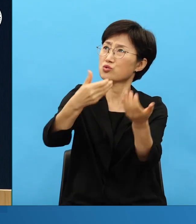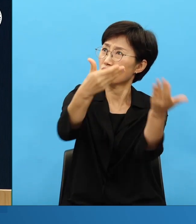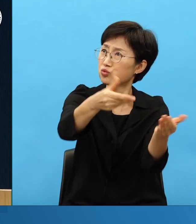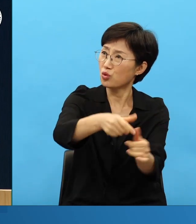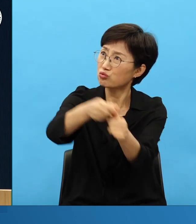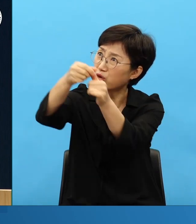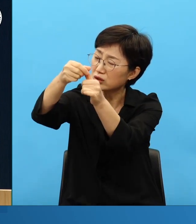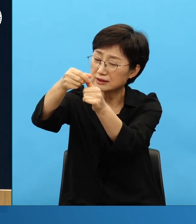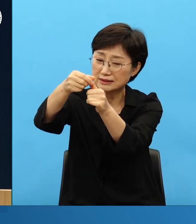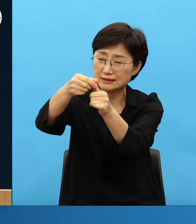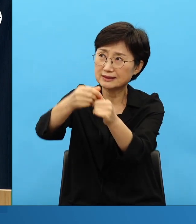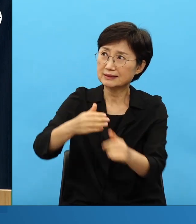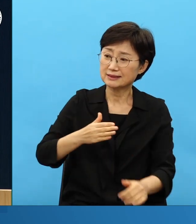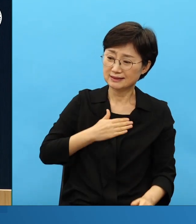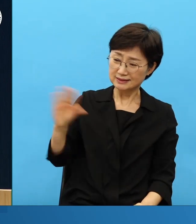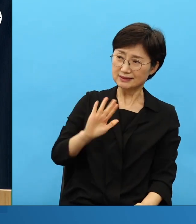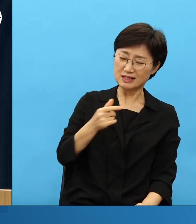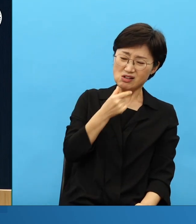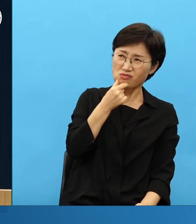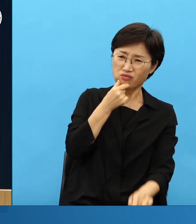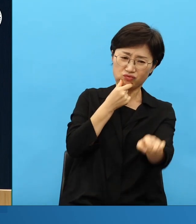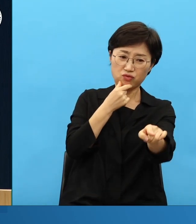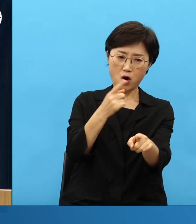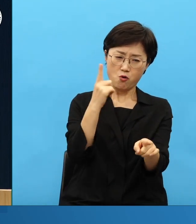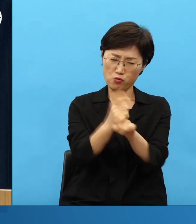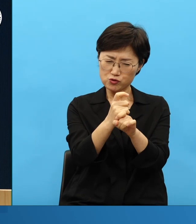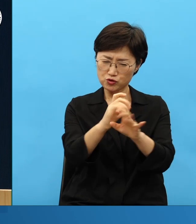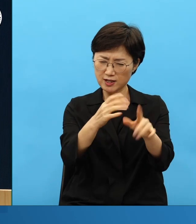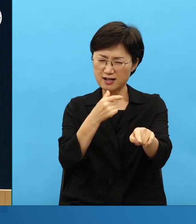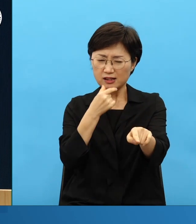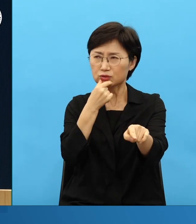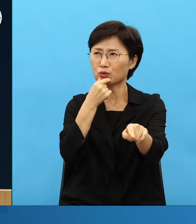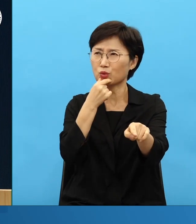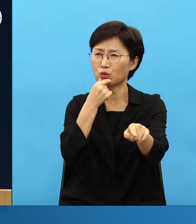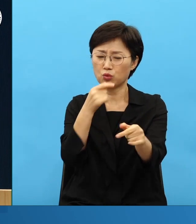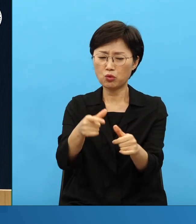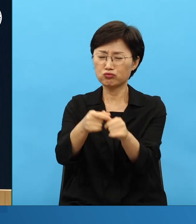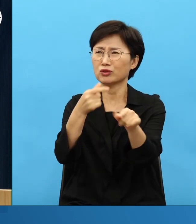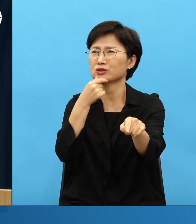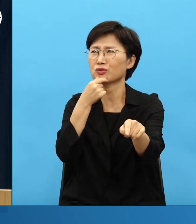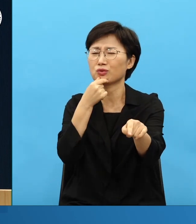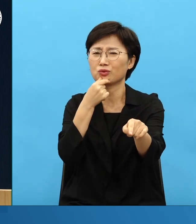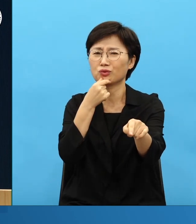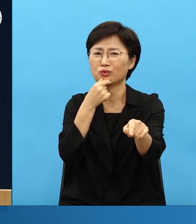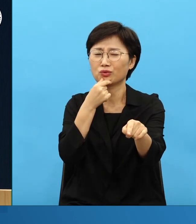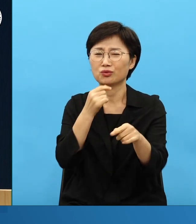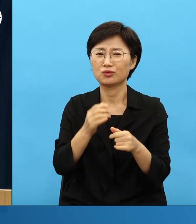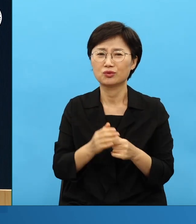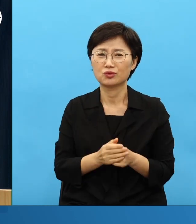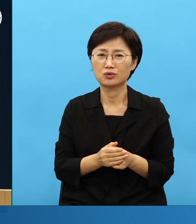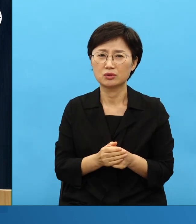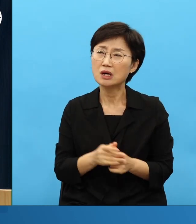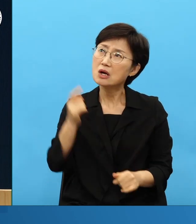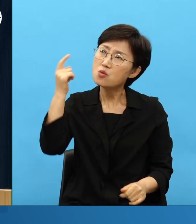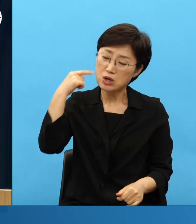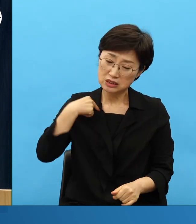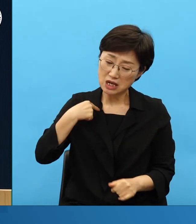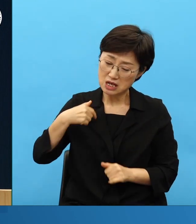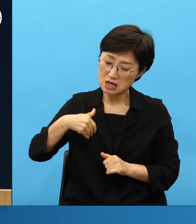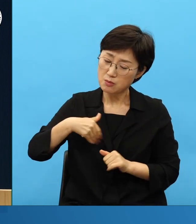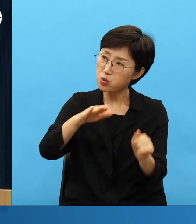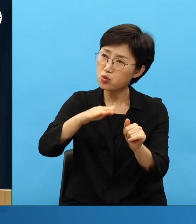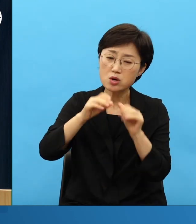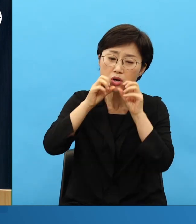I say that once we preach the gospel, the people of Nineveh will turn back to you, and once they repent, of course, we would have to forgive them of their sins. 왜 니느웨가 구원을